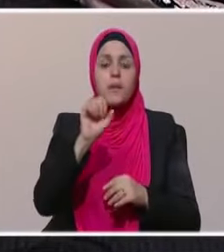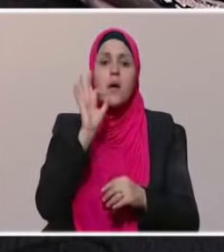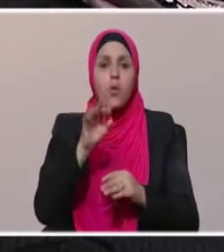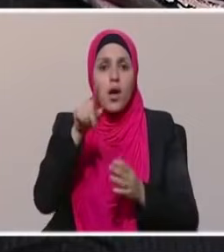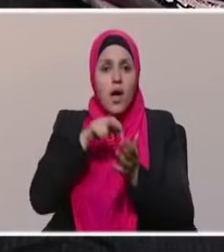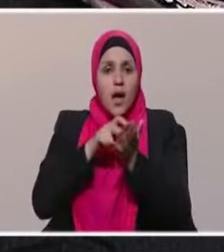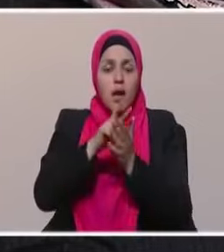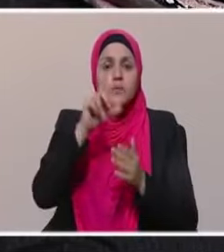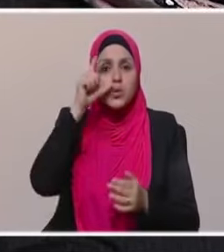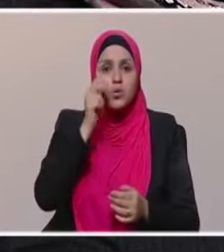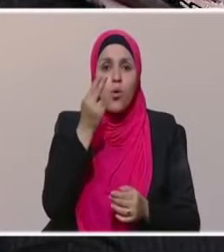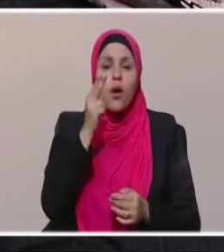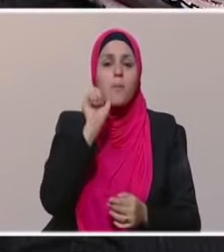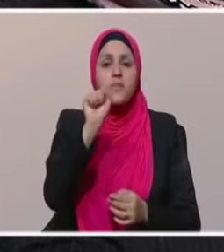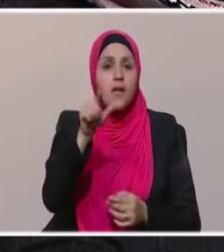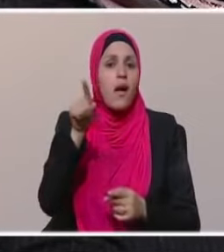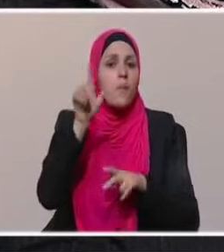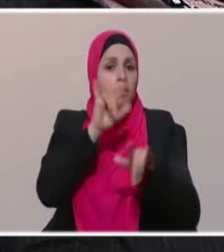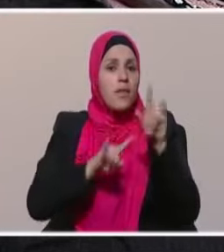ماشي بصورتك بيدور عليها. انا حاسه